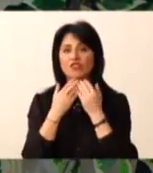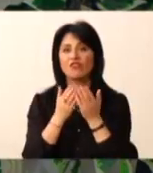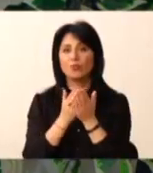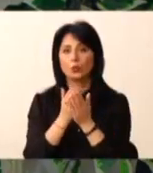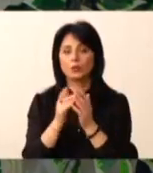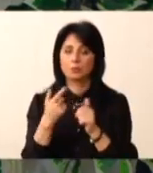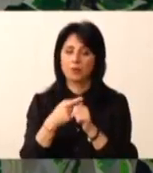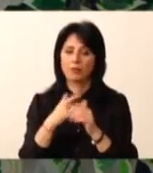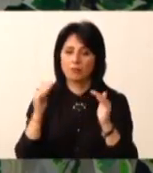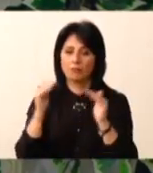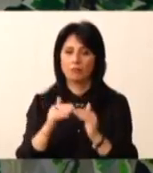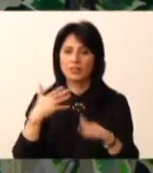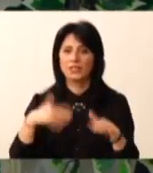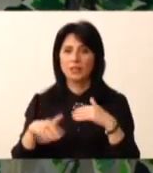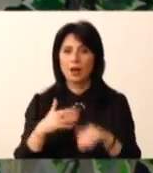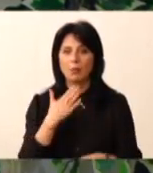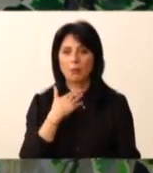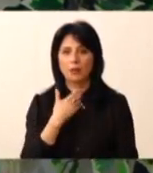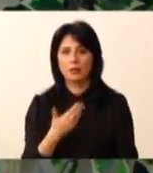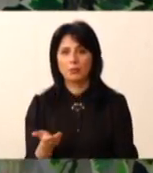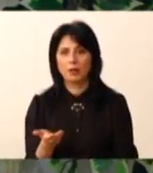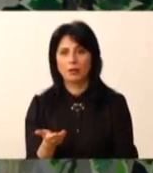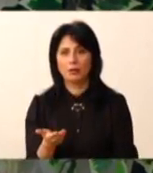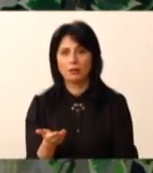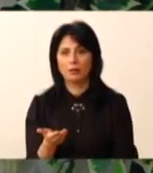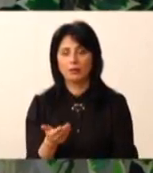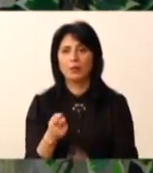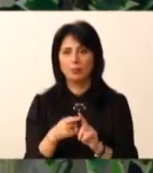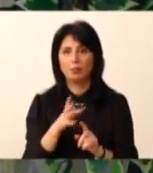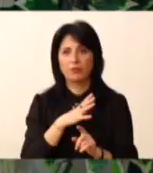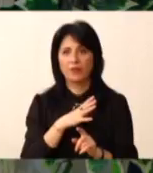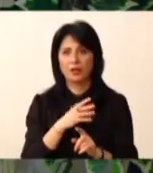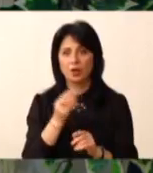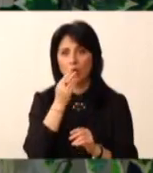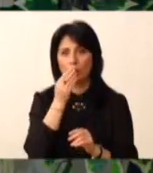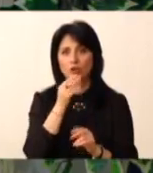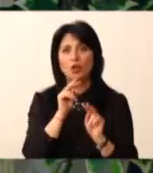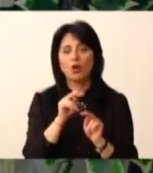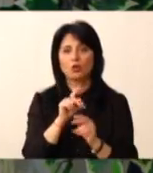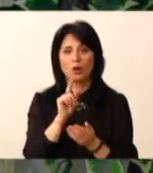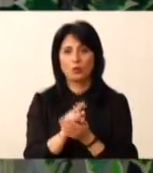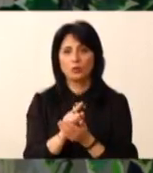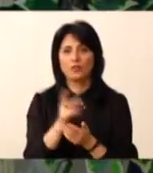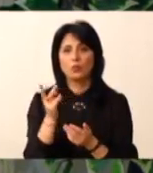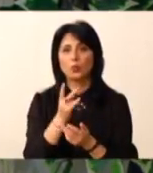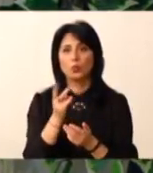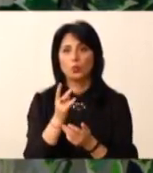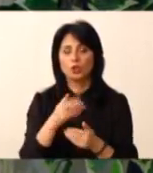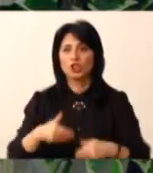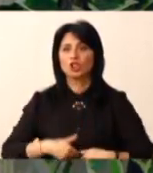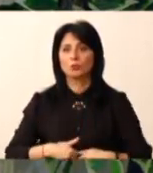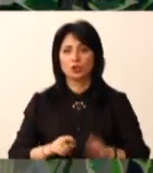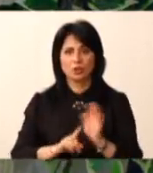ფუნქციის დაქვეითების დროს, ეს არნიშნავს იმას, რომ თქვენ არ უნდა აკონტროლოთ კვება. ეს არნიშნავს იმას, რომ თქვენ უნდა